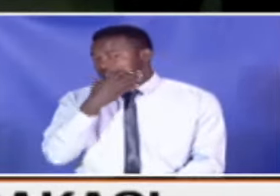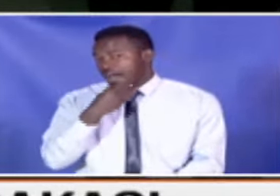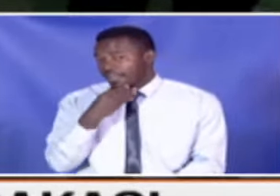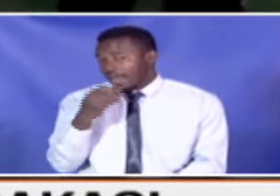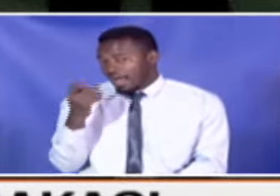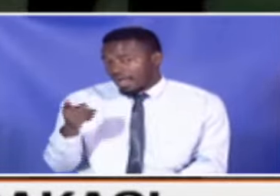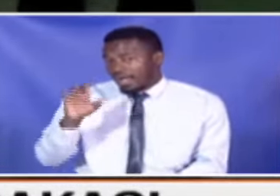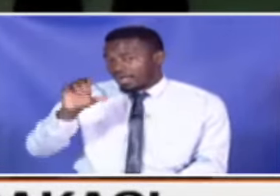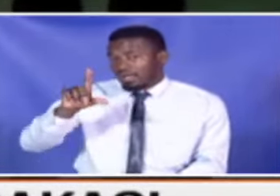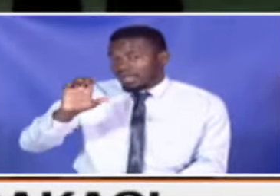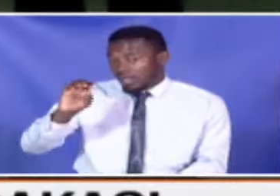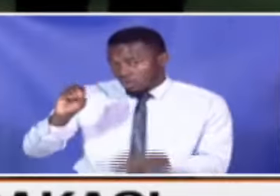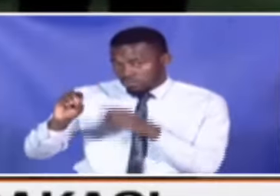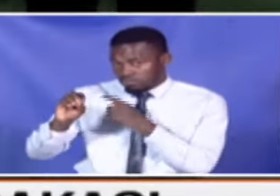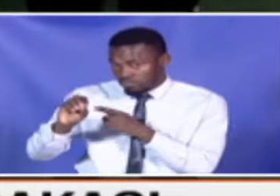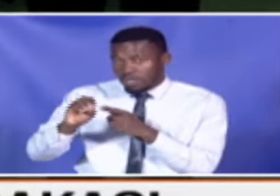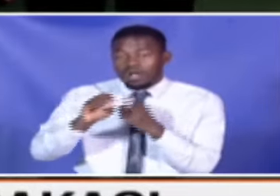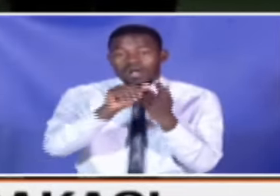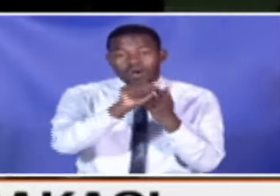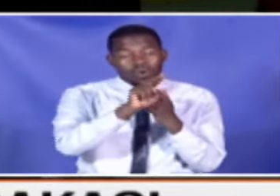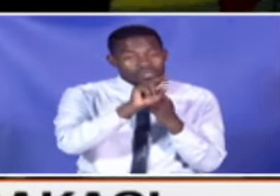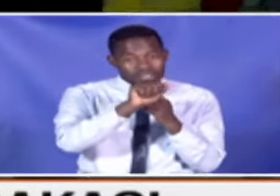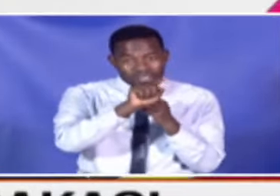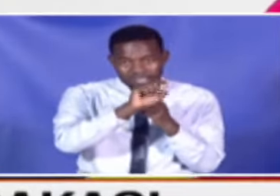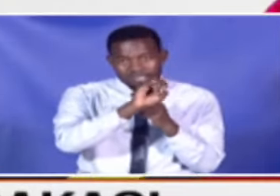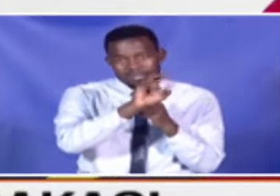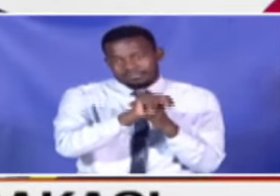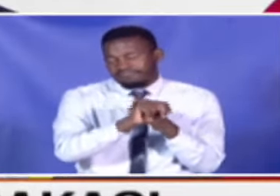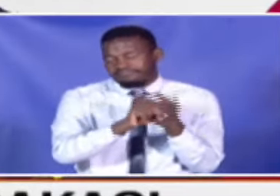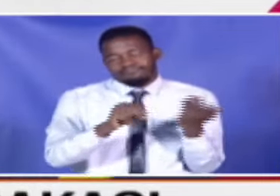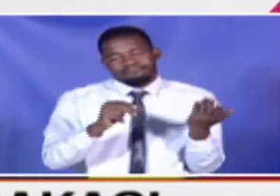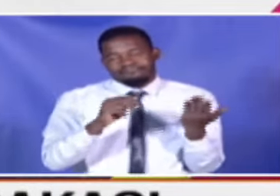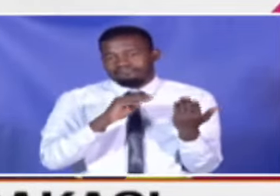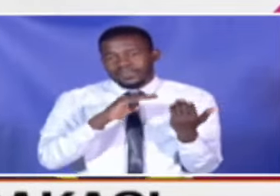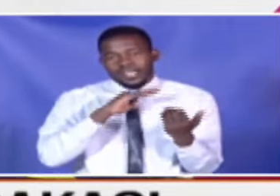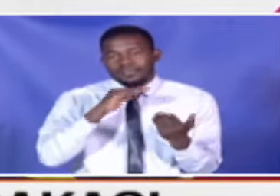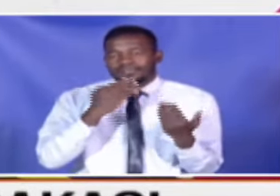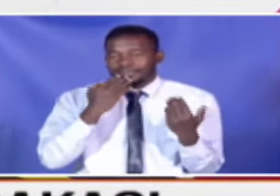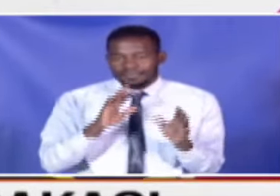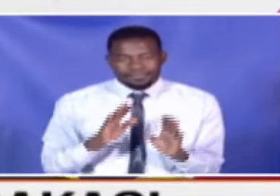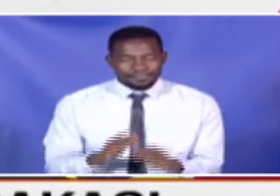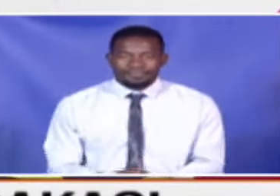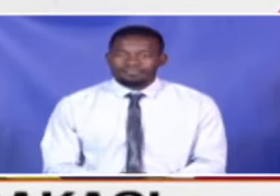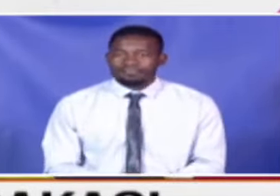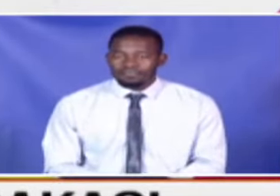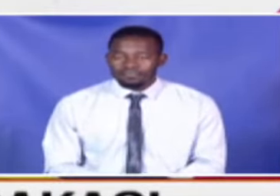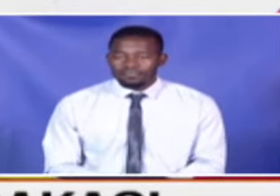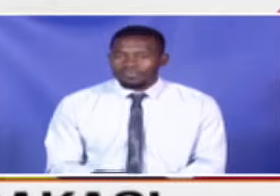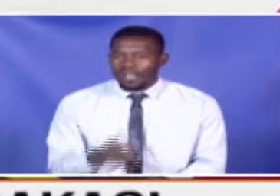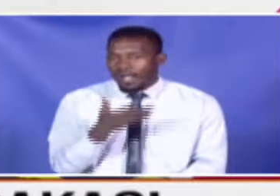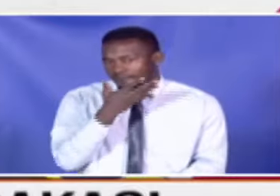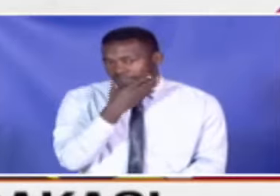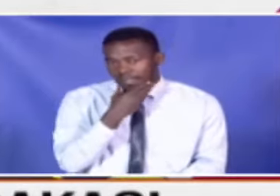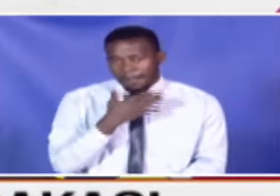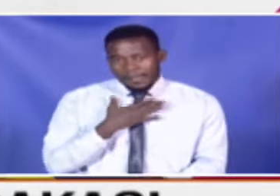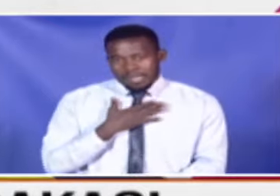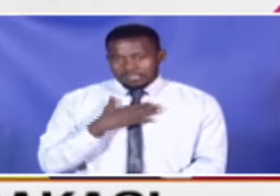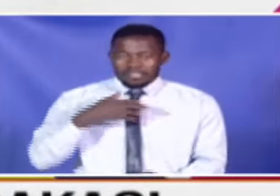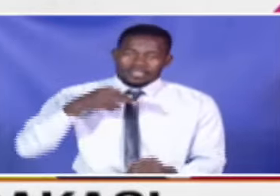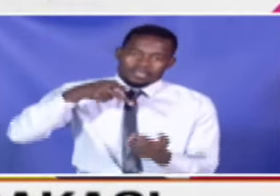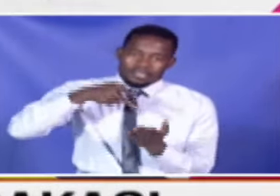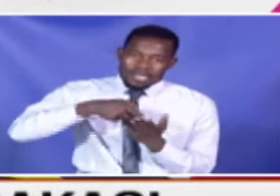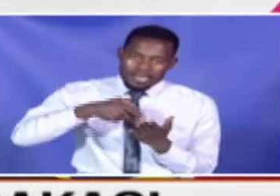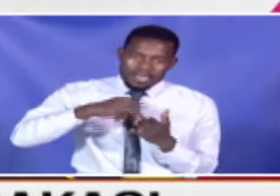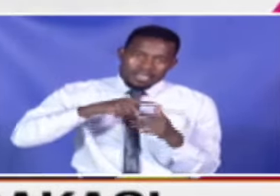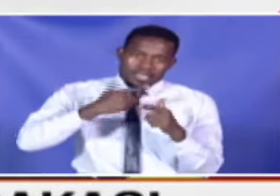Cleophas Lihanga, Austin Shivanda. Mzee mwenye akaamuka akaketi akaniambia,